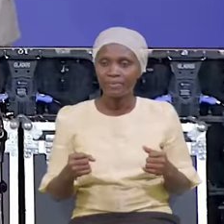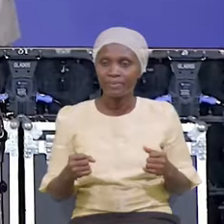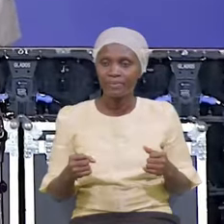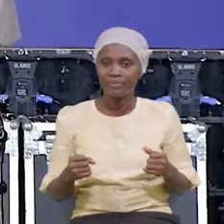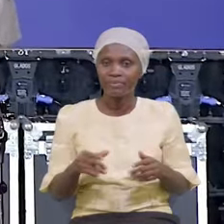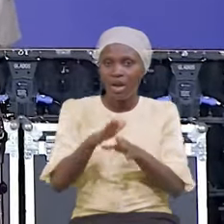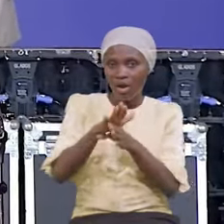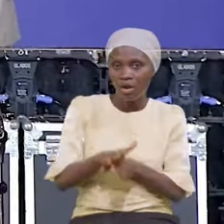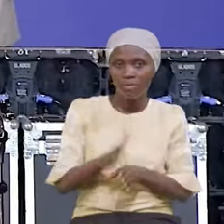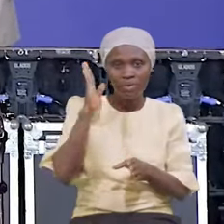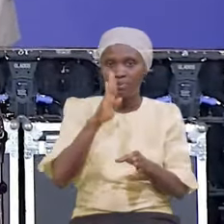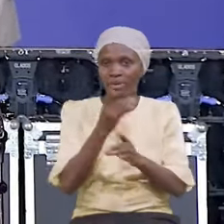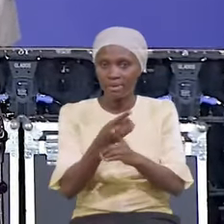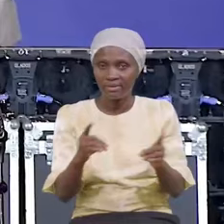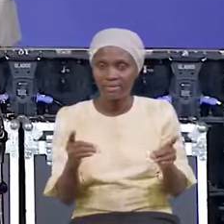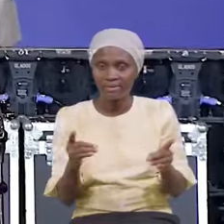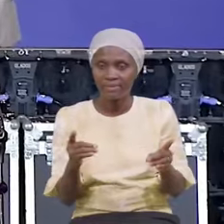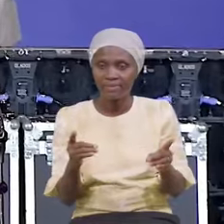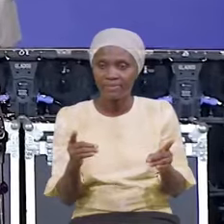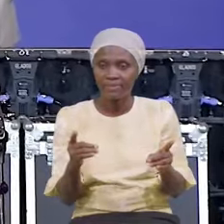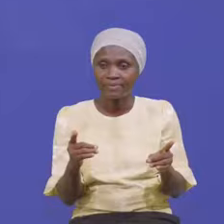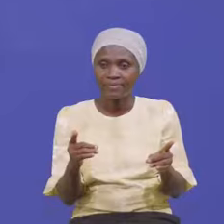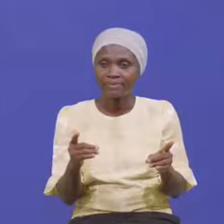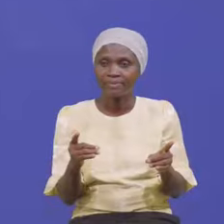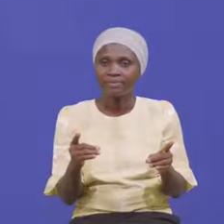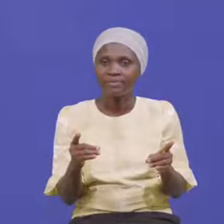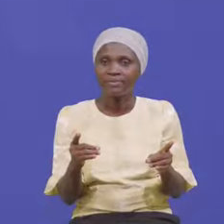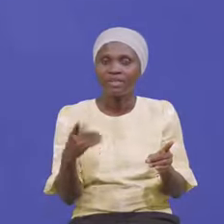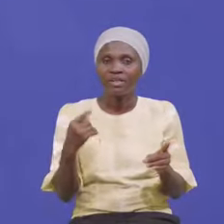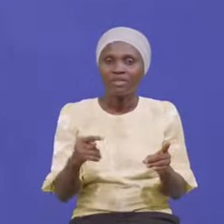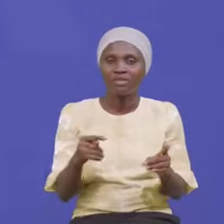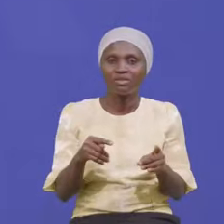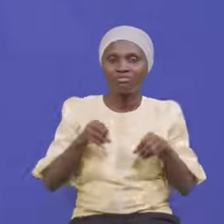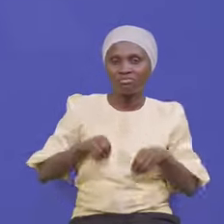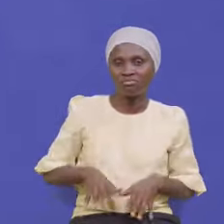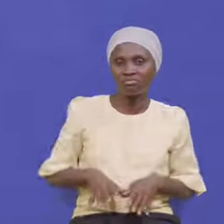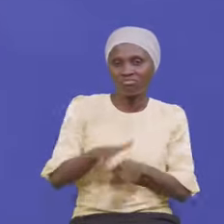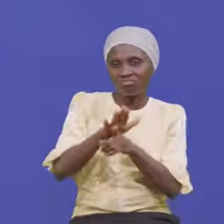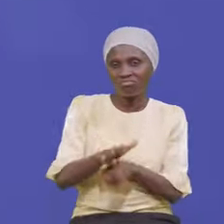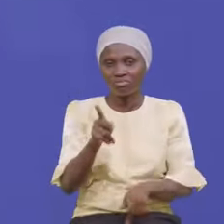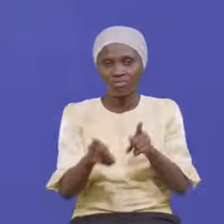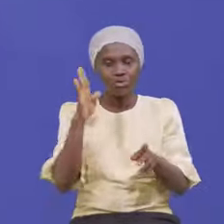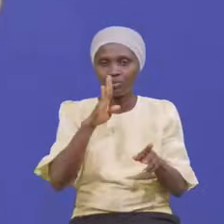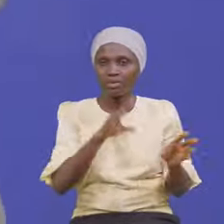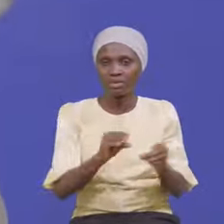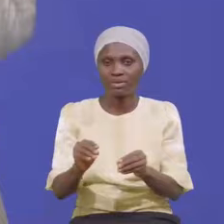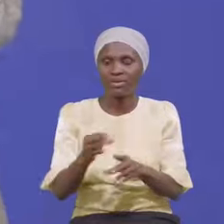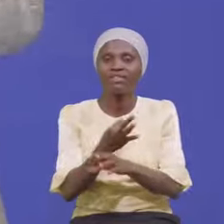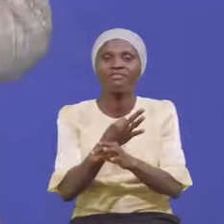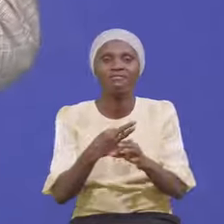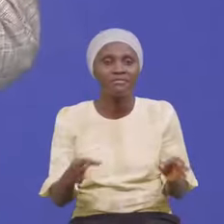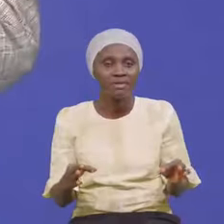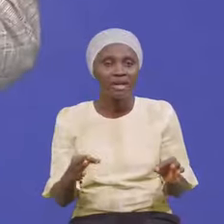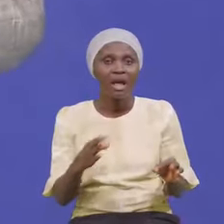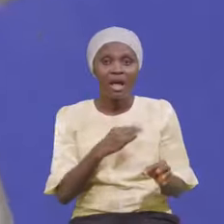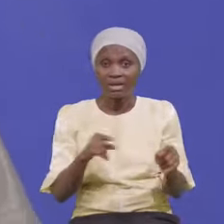The oppressed will be delivered. ఒత్తిడిలో ఉన్నవారు విడుదల పొందుకుంటారు. The tormented will be set free. పీడించబడ్డ వారు విడుదల పొందుకుంటారు. As you have